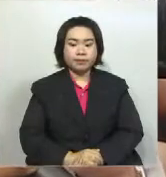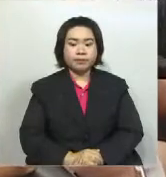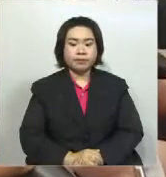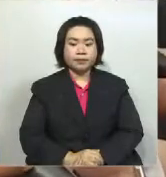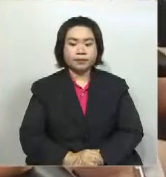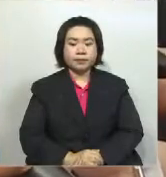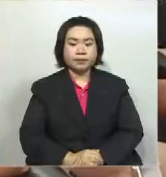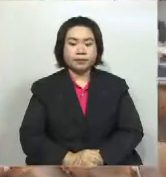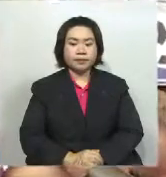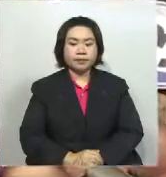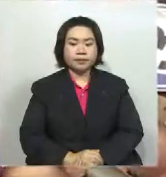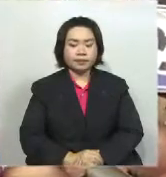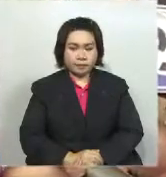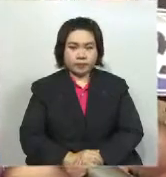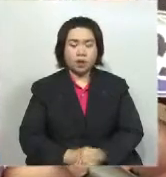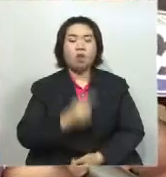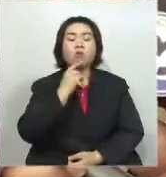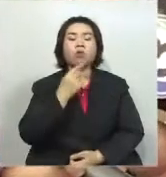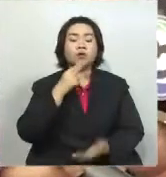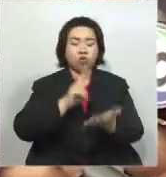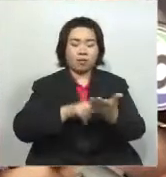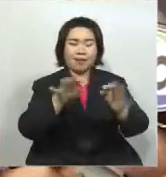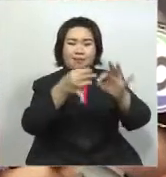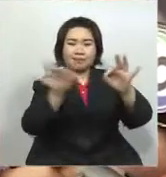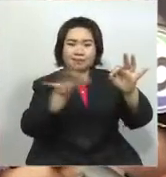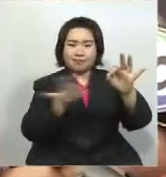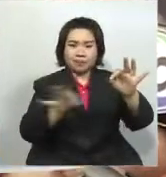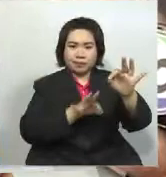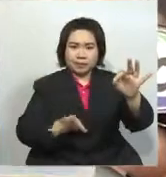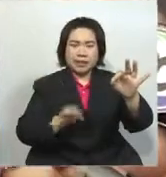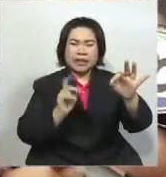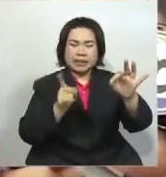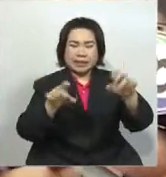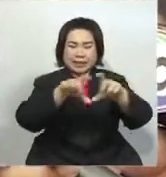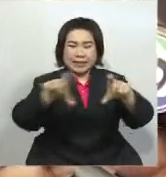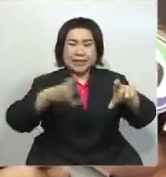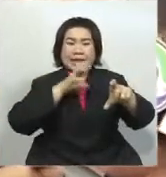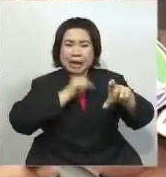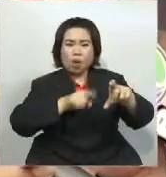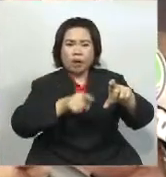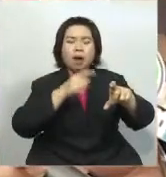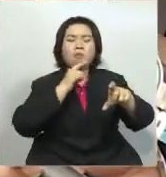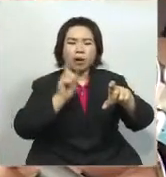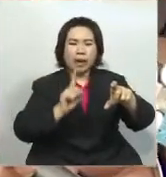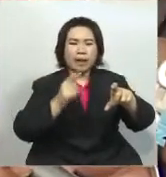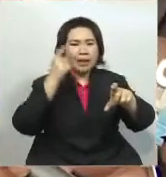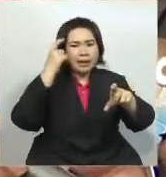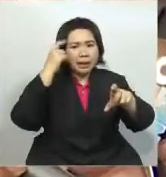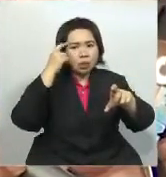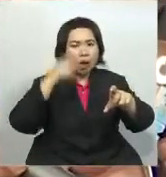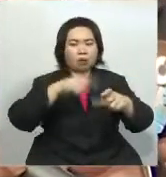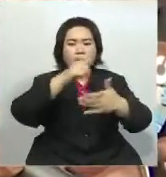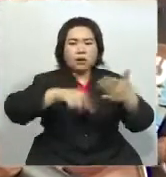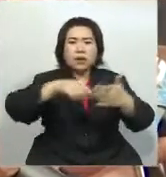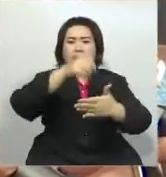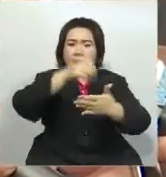ค่ะ ในเนื้อความที่แจ้งไปเนี่ยอันเนื่องมาจากเรื่องเดิมเนี่ยก็คงจะมีการเข้าใจว่าจะมีการเลือกตั้งเมื่อไห